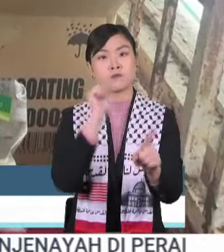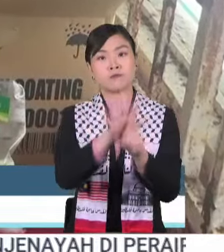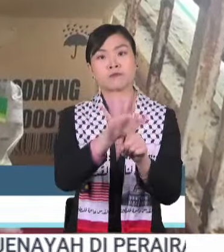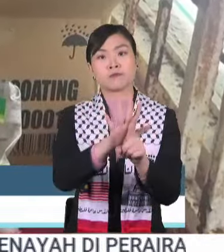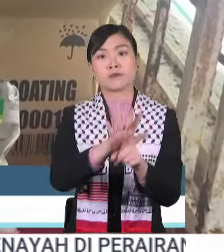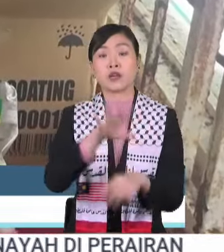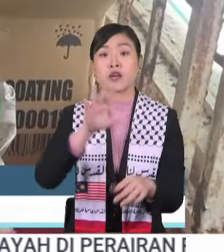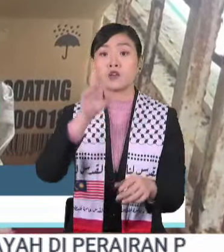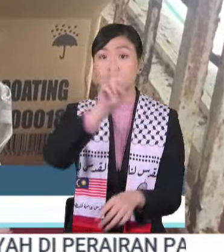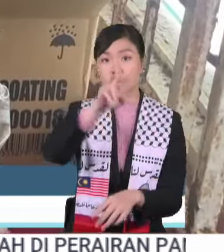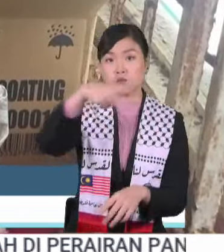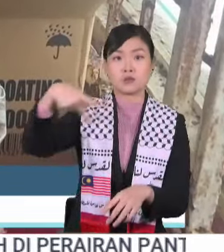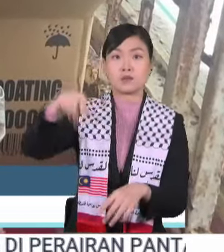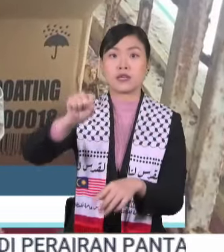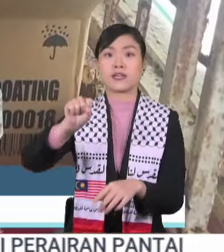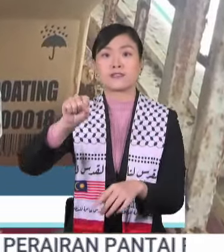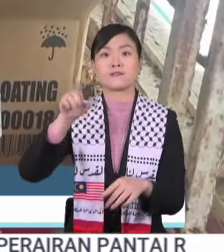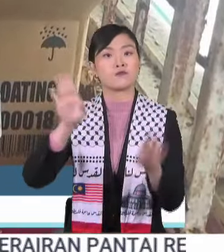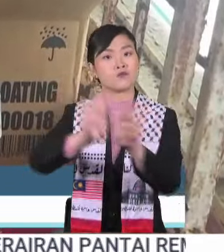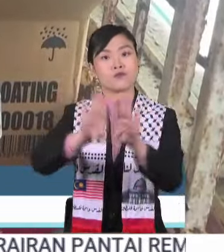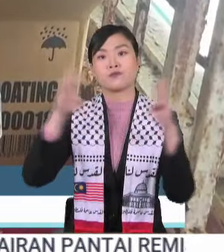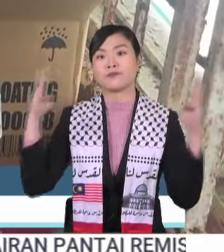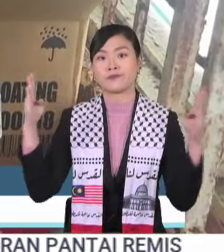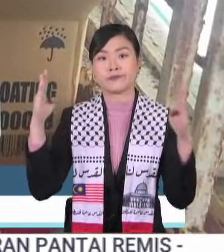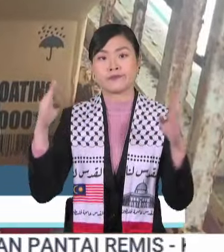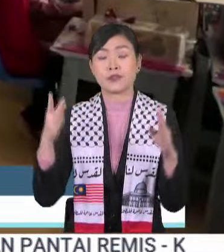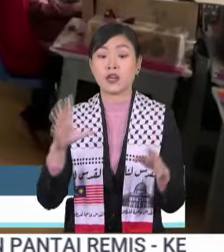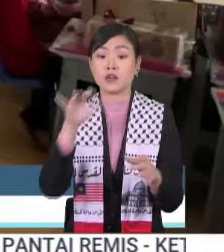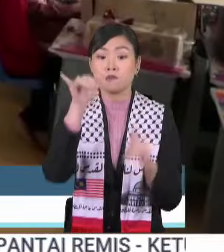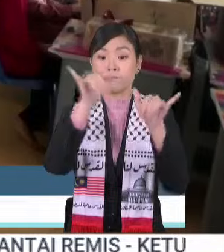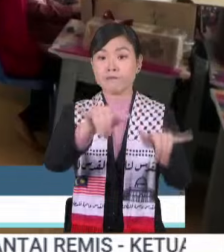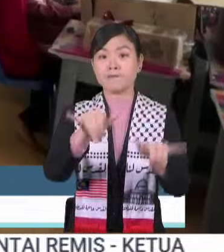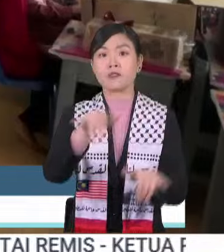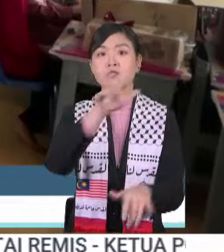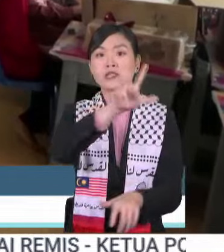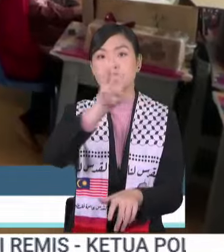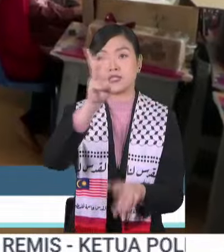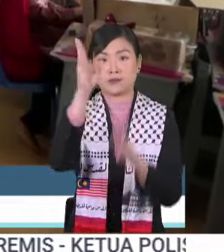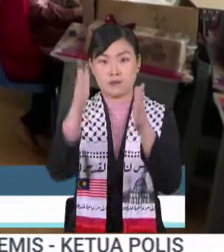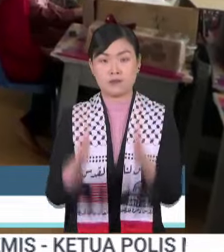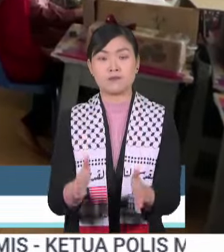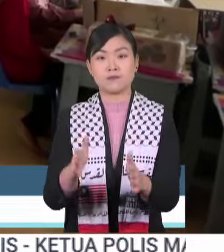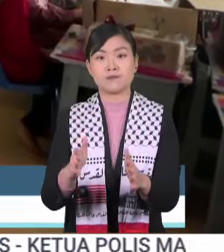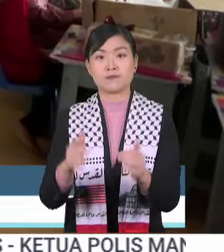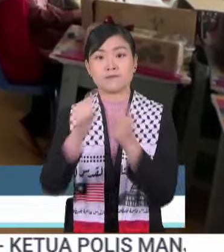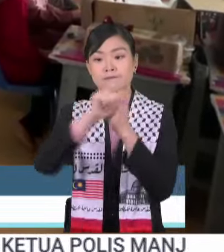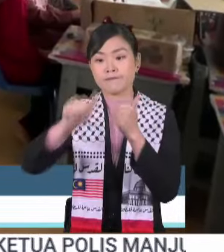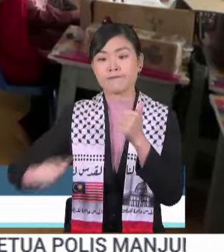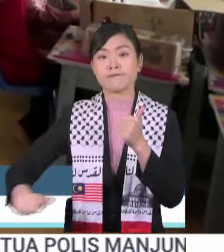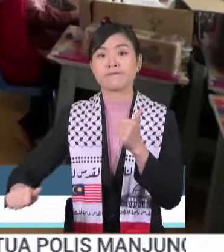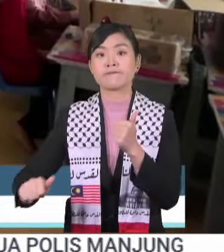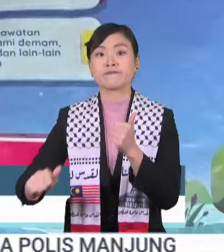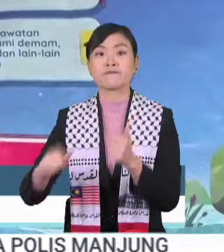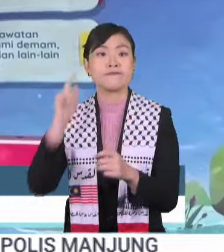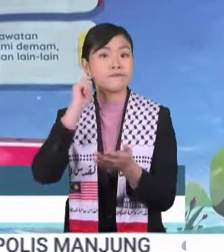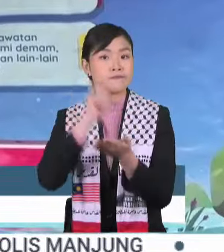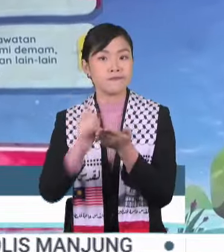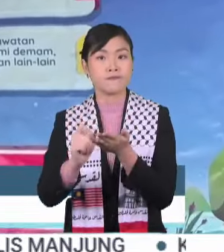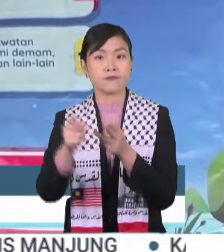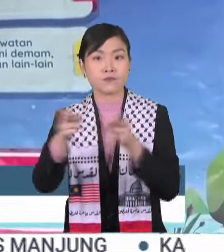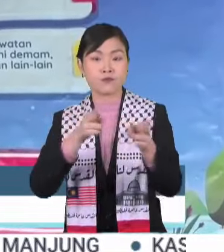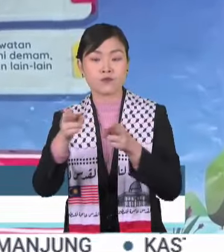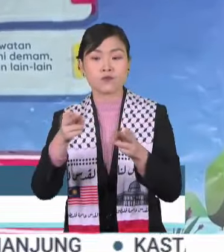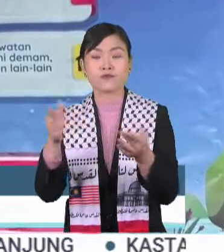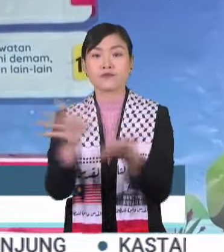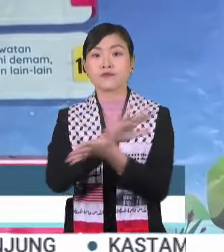Guntung luar dan Balai Raya Kampung seladang dibuka menempatkan 36 penduduk sekretariat jawatankuasa pengurusan bencana